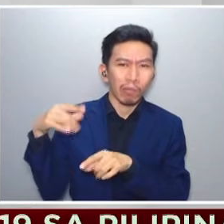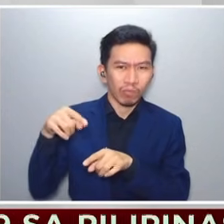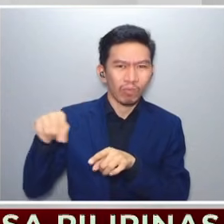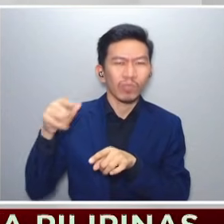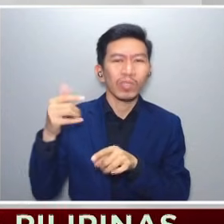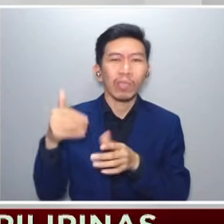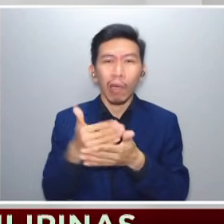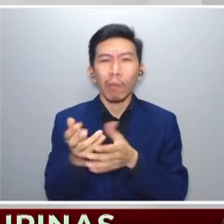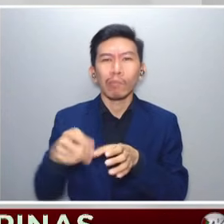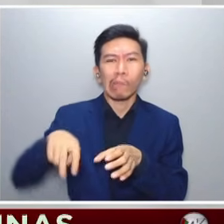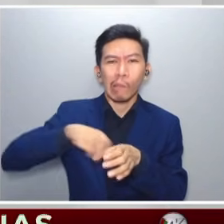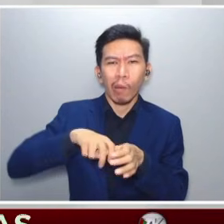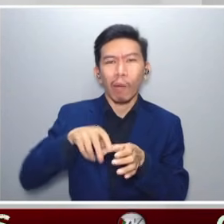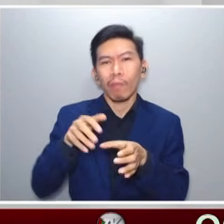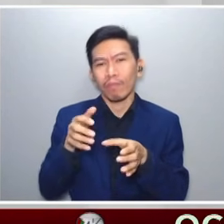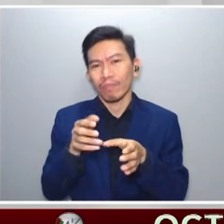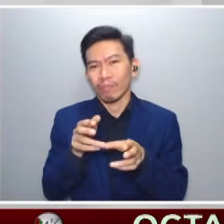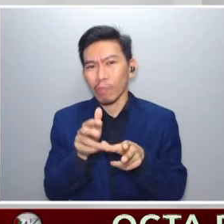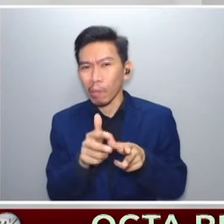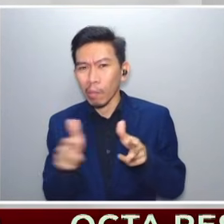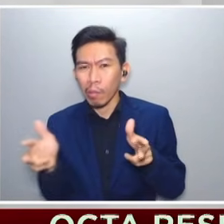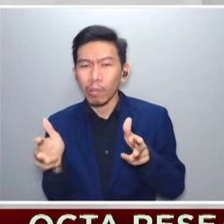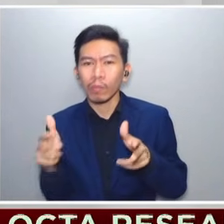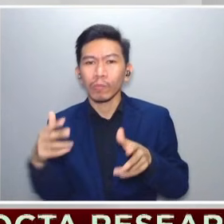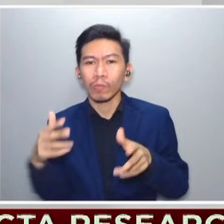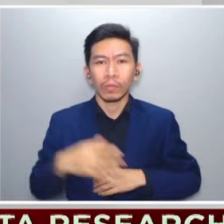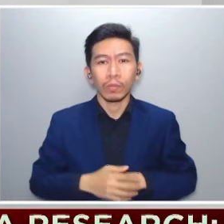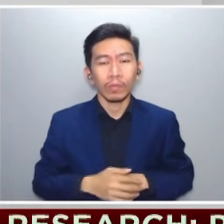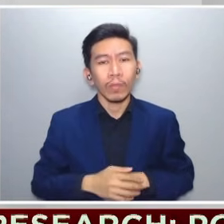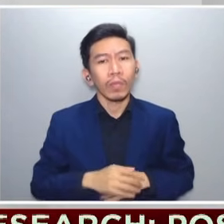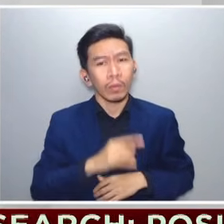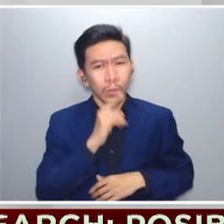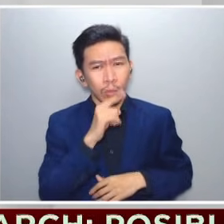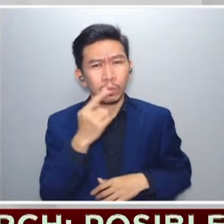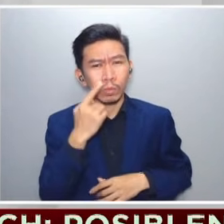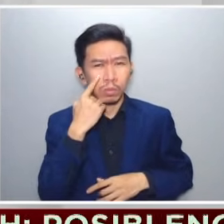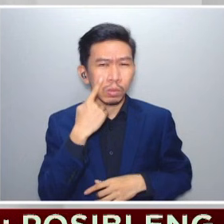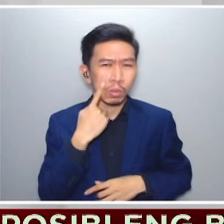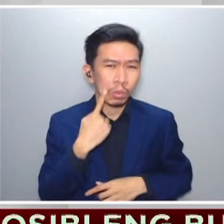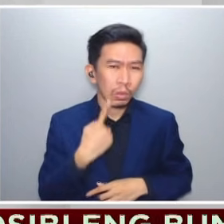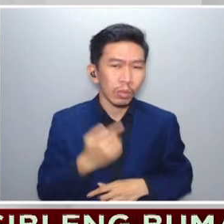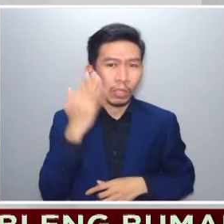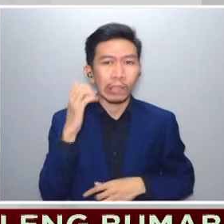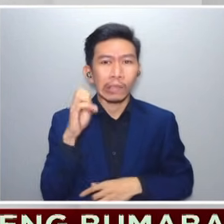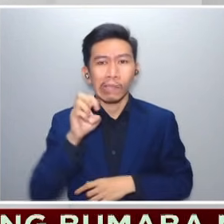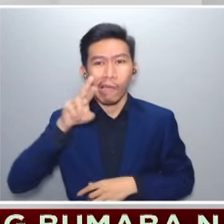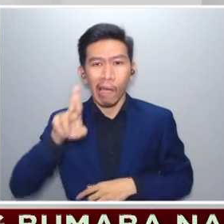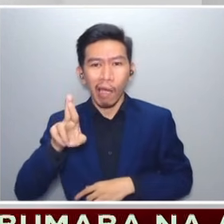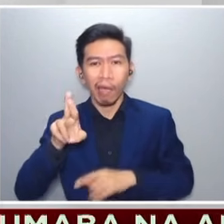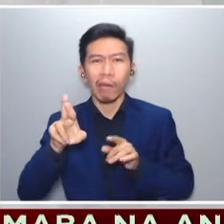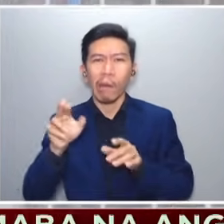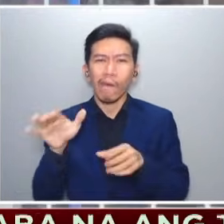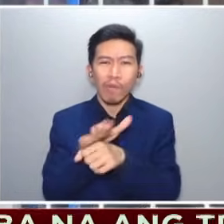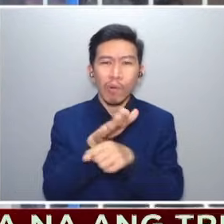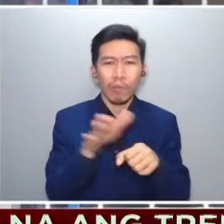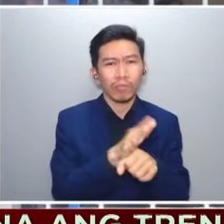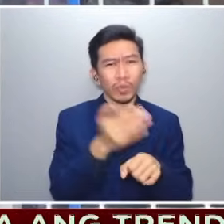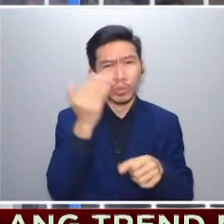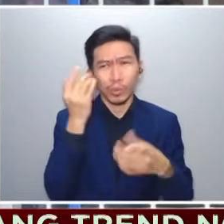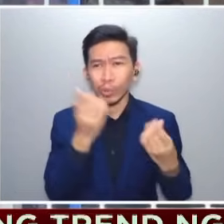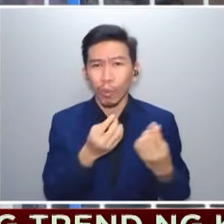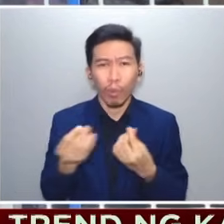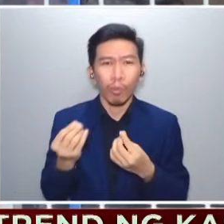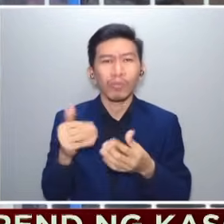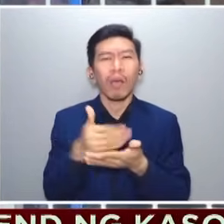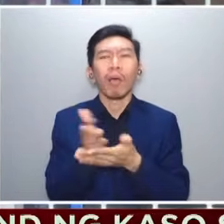minsan, wala na kami mag-away kasi puno na rin yung ER namin eh. Di na namin alam kung saan ilalagay, iba nakaupo na lang. Lampas na